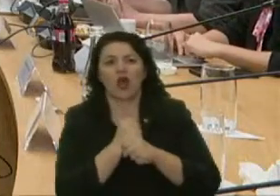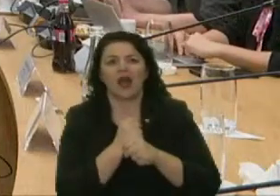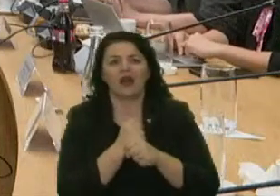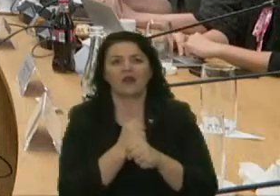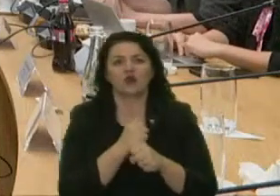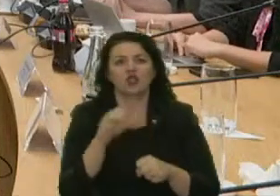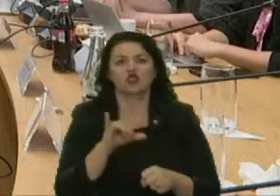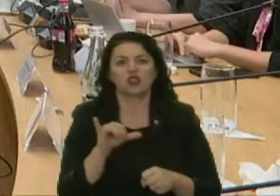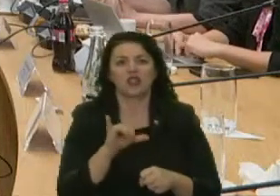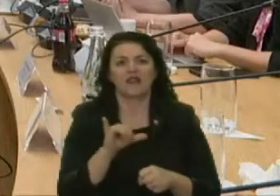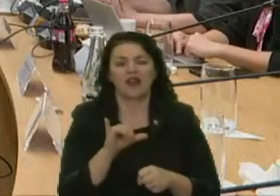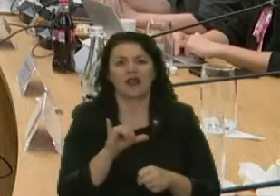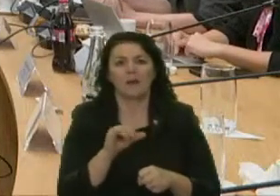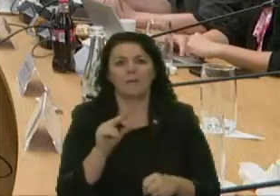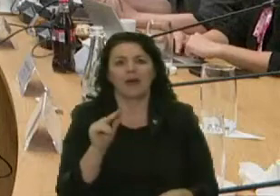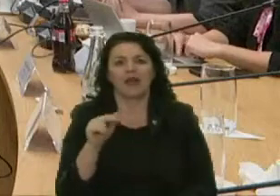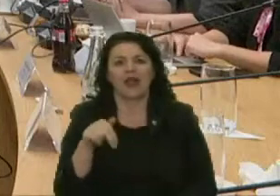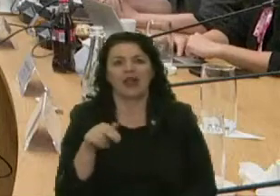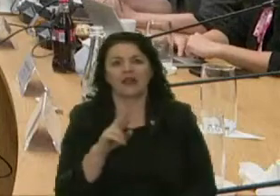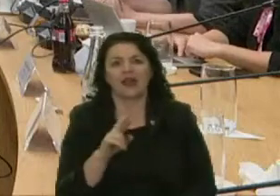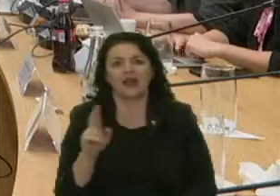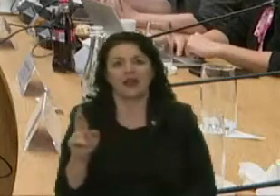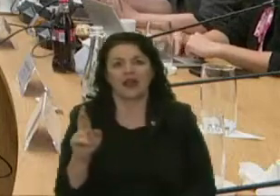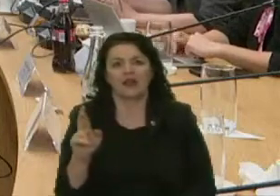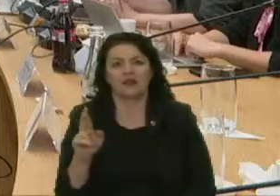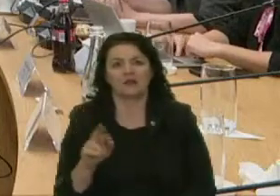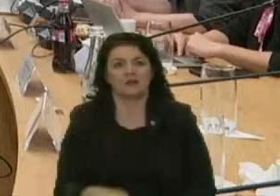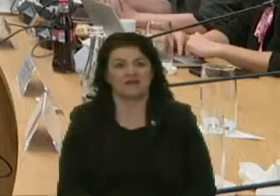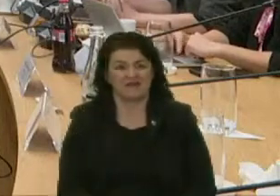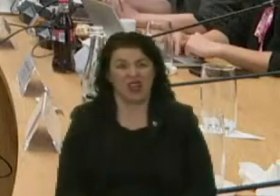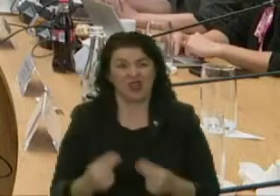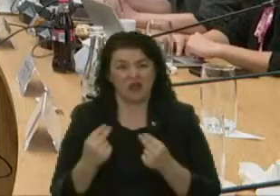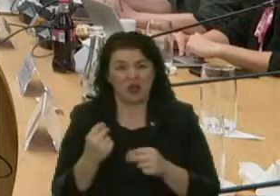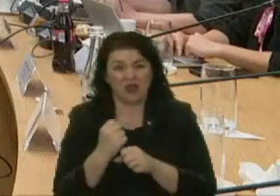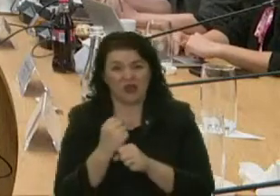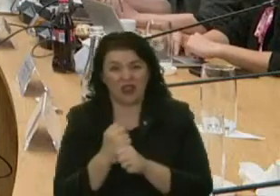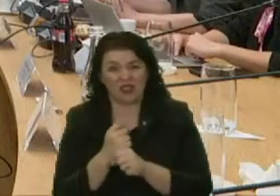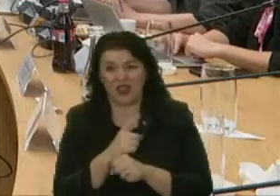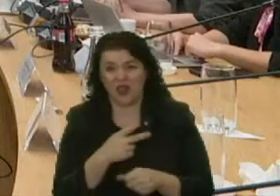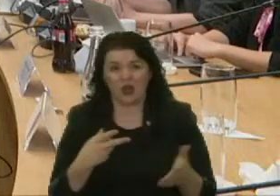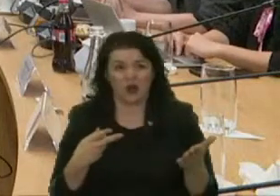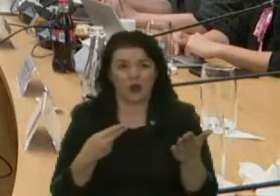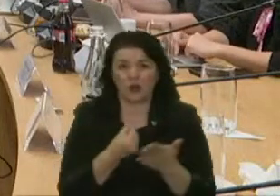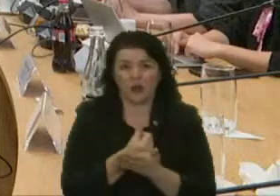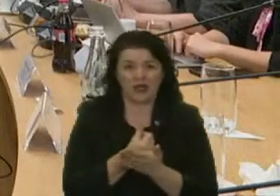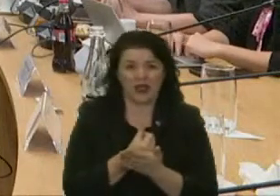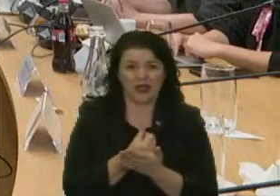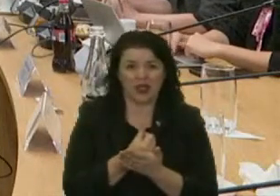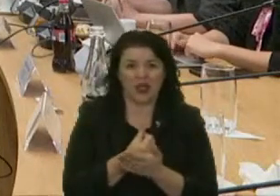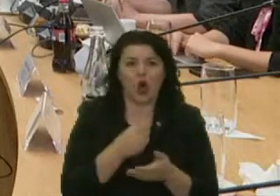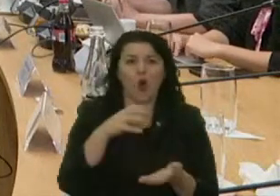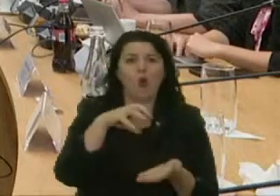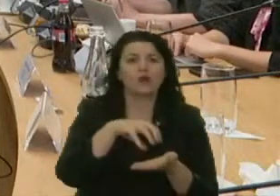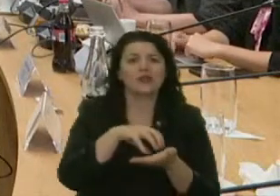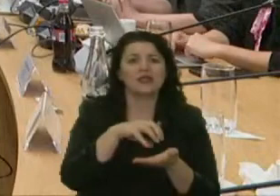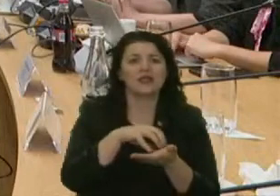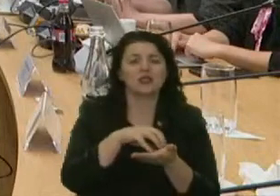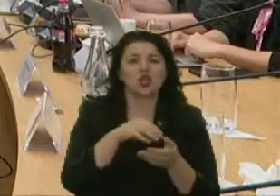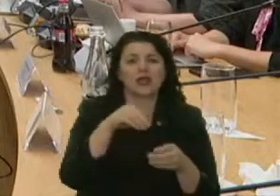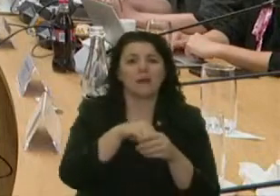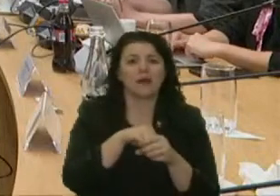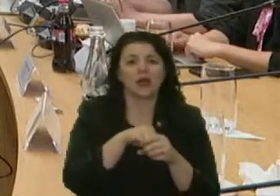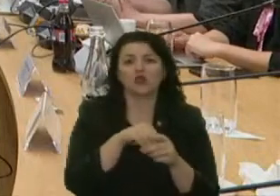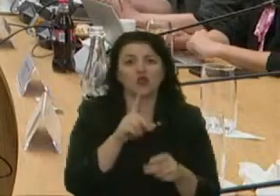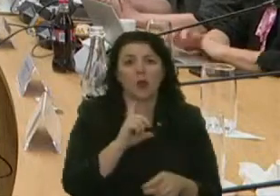știu cine la realizarea pnrr ului așa de bine l au făcut încât n au trecut bani pentru Finanțarea unităților de implementare a proiectelor și nu poți să